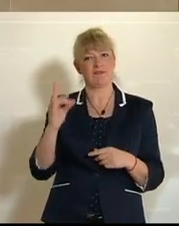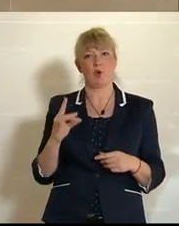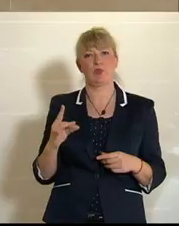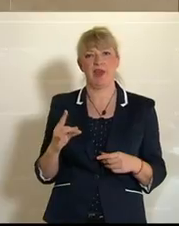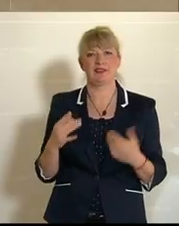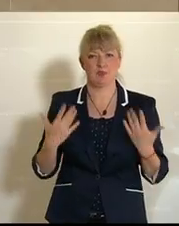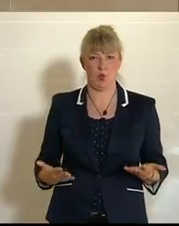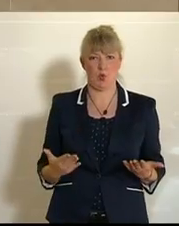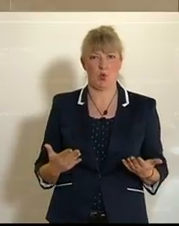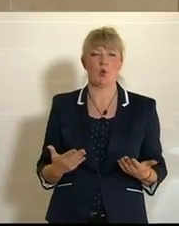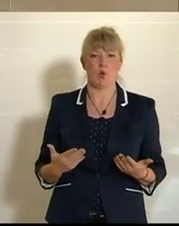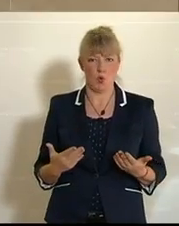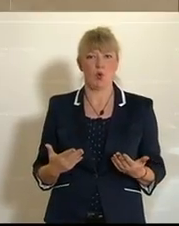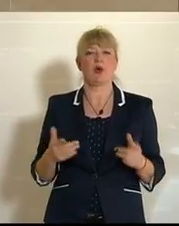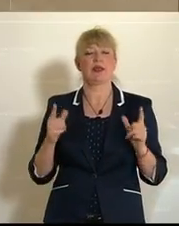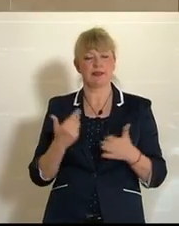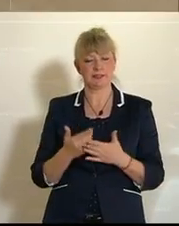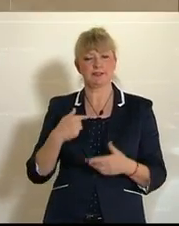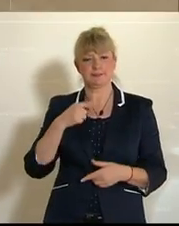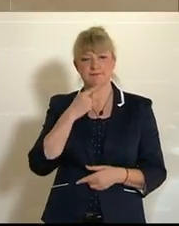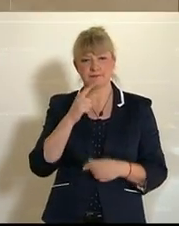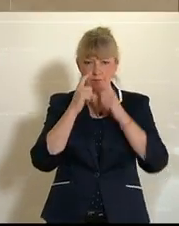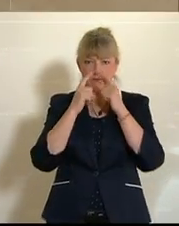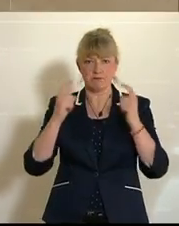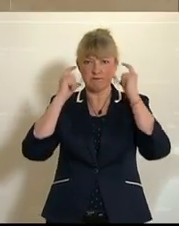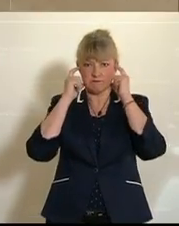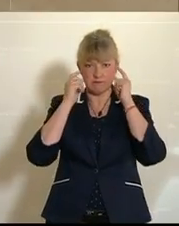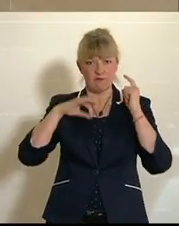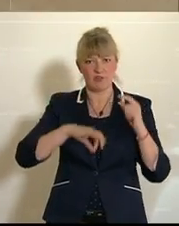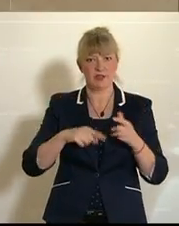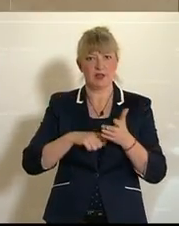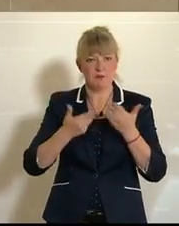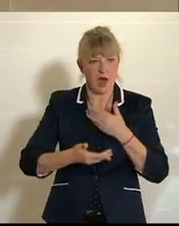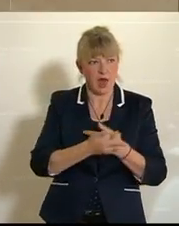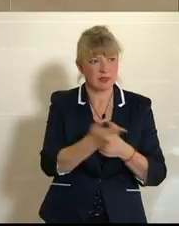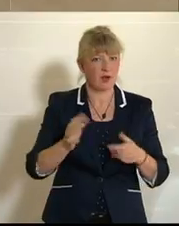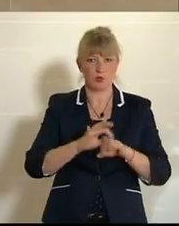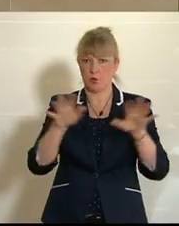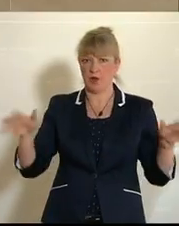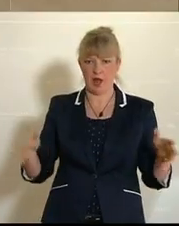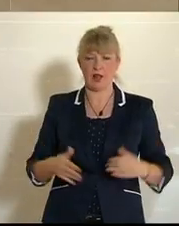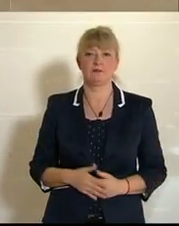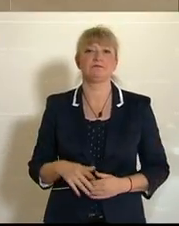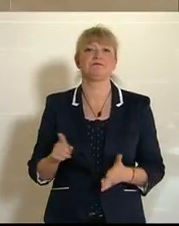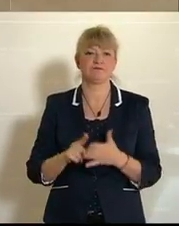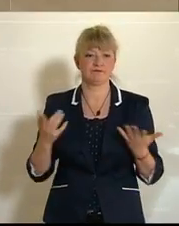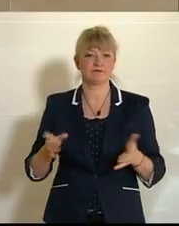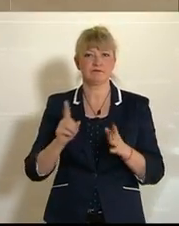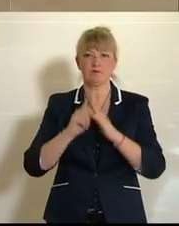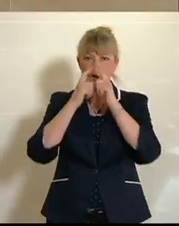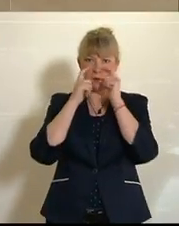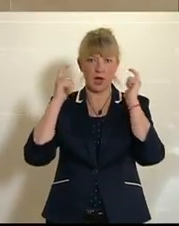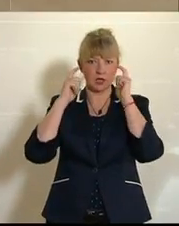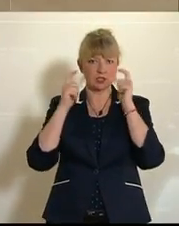Publilius Syrus. Und damit spreche ich die Maskenpflicht an, im Handel und überall. Die Herrschaft der